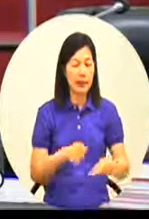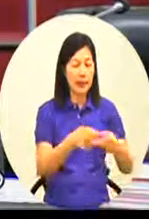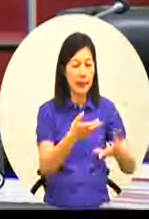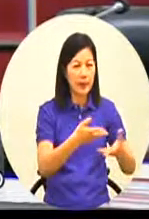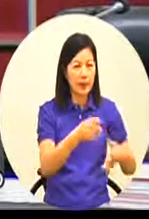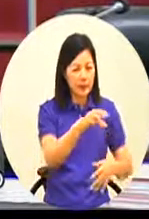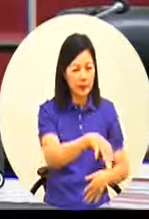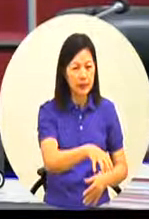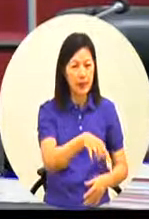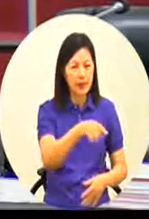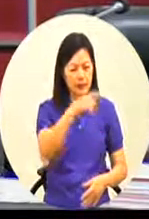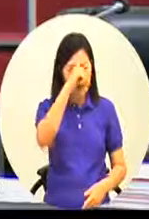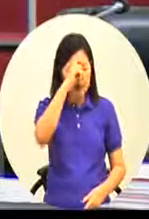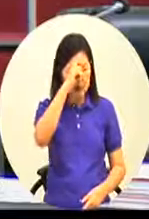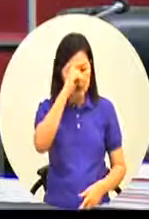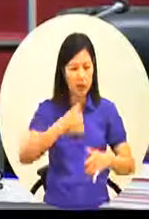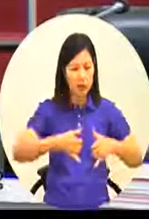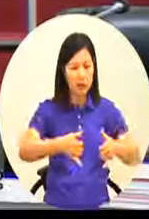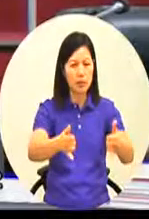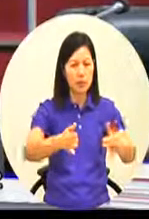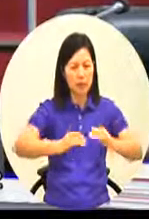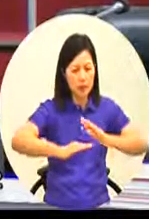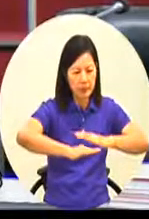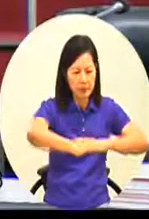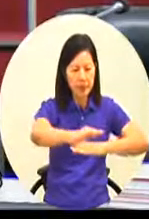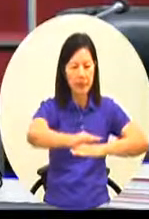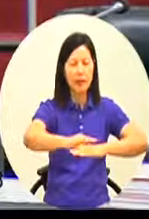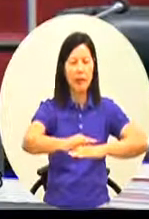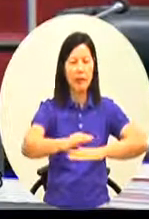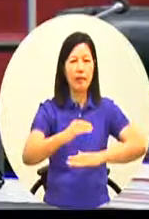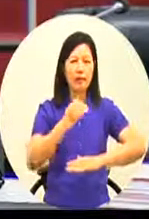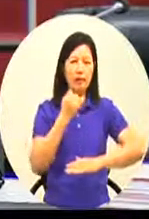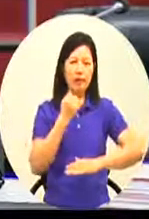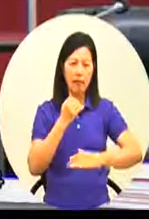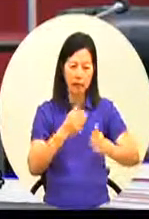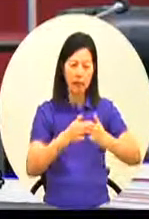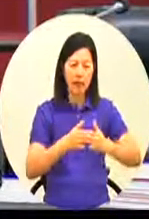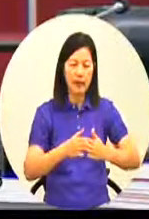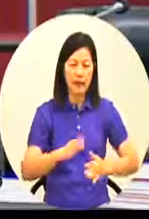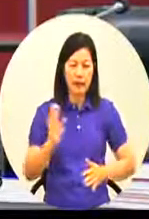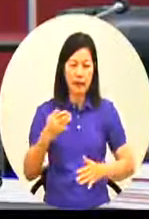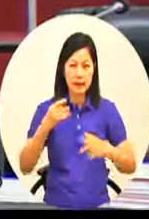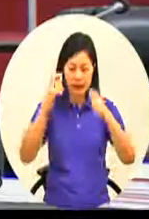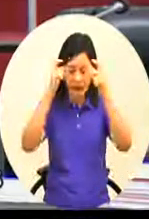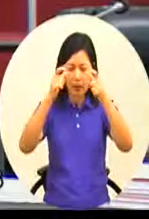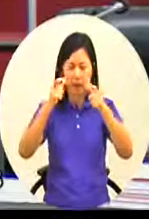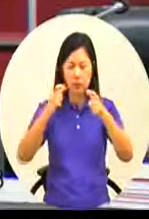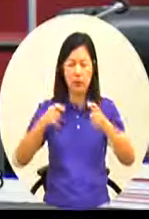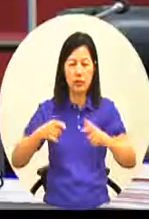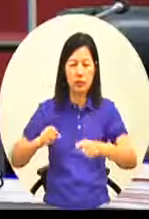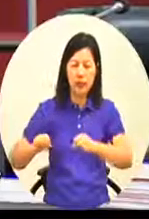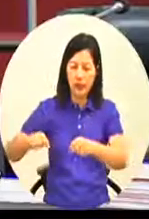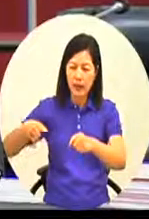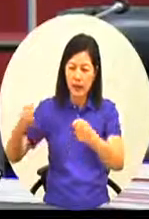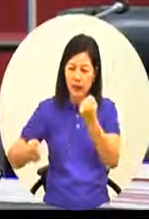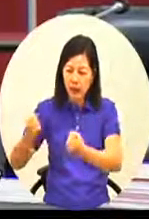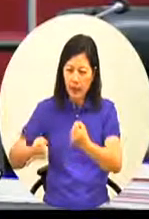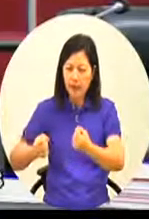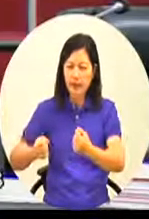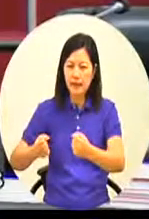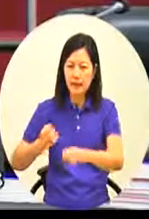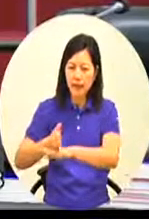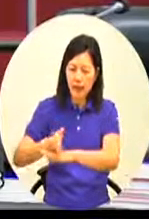务局也非常希望道路就是很平。但是呢，这个我们高雄的这个用路习惯呢，还有对于人